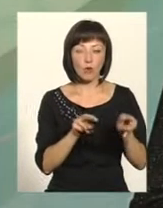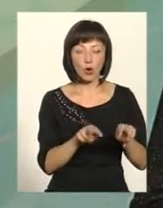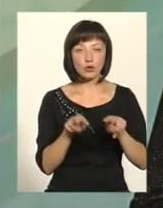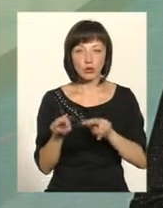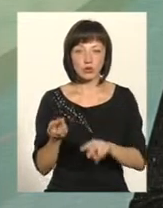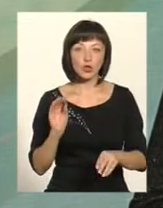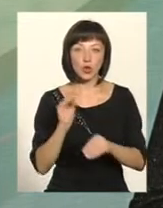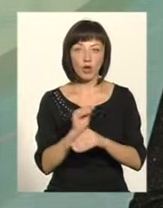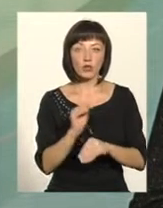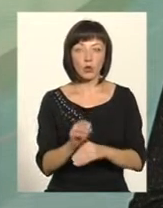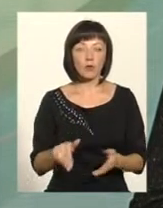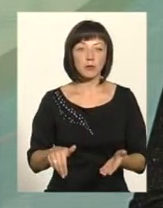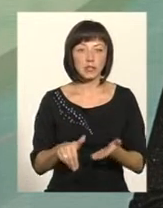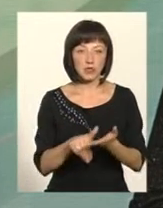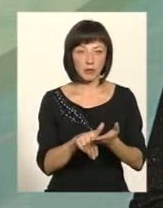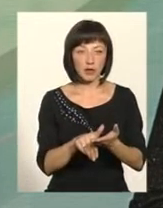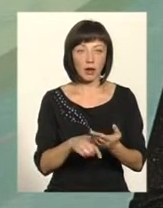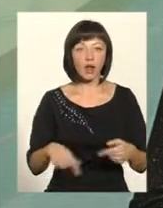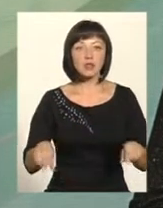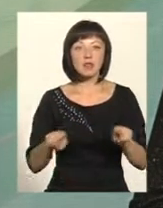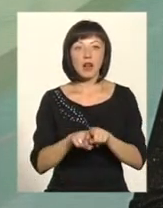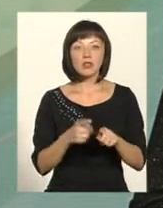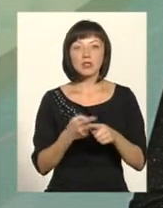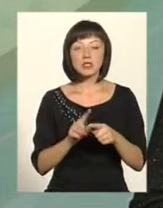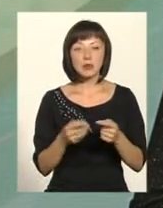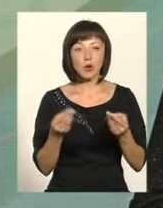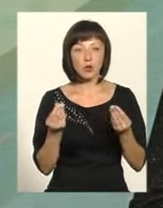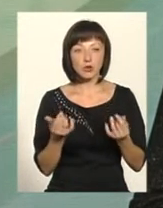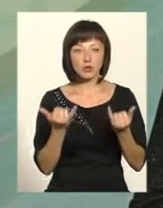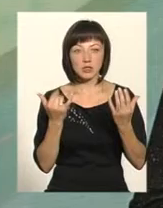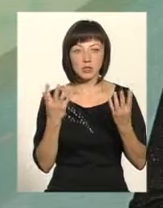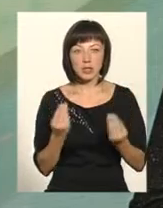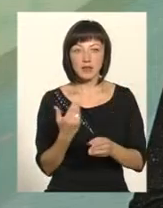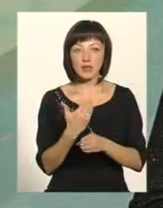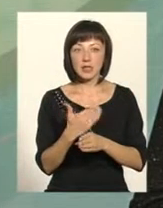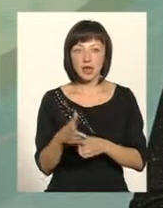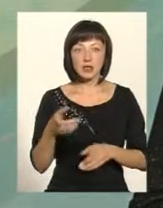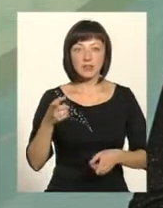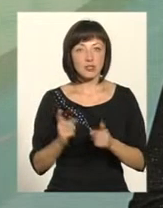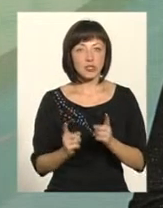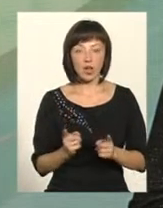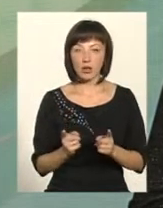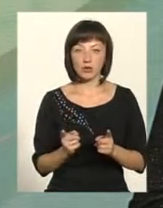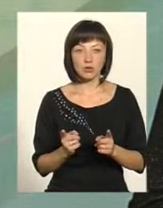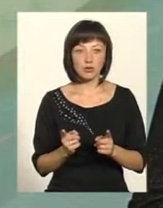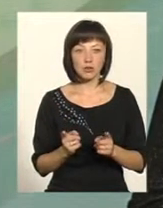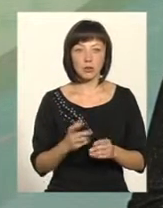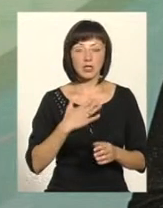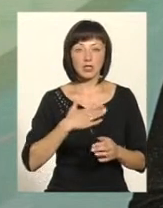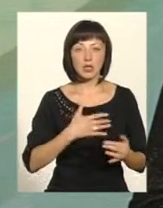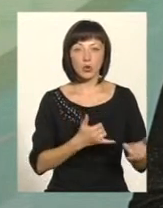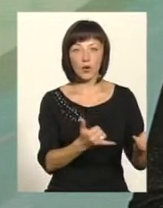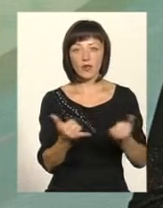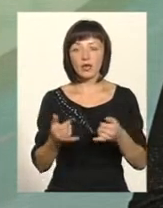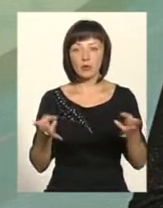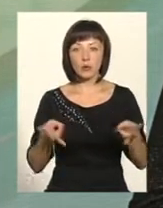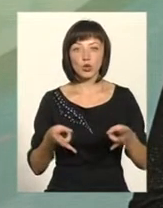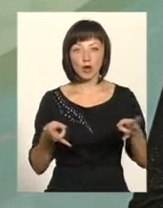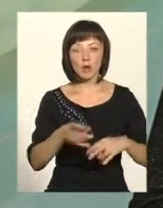і додаткової підтримки. От, так що за ці кошти, які на сьогоднішній день виділяються, звичайно, задовільнити потреби людей